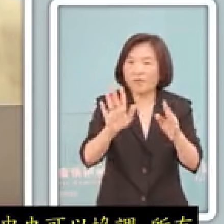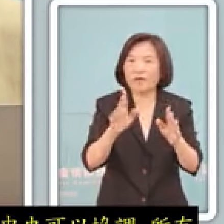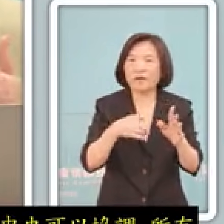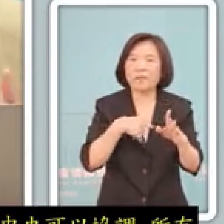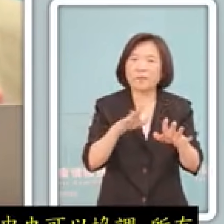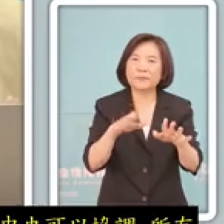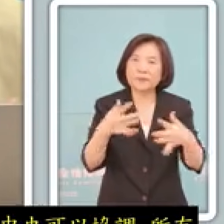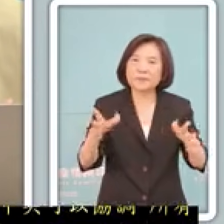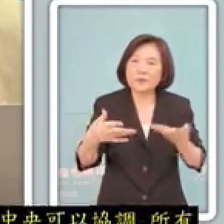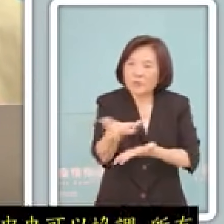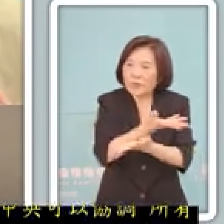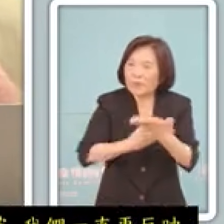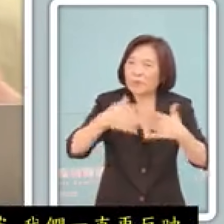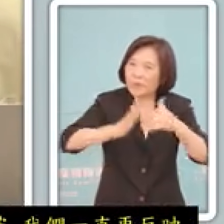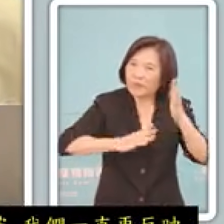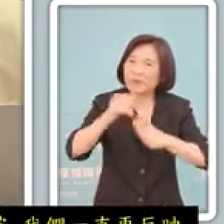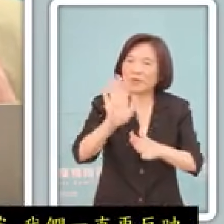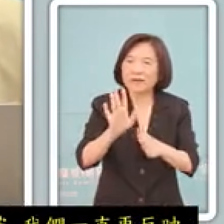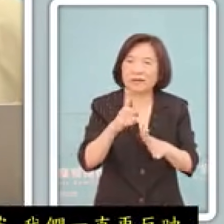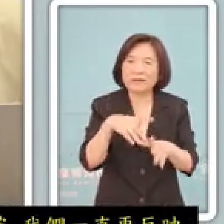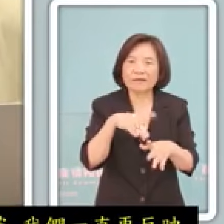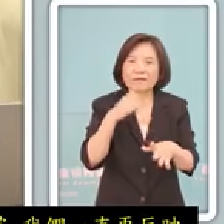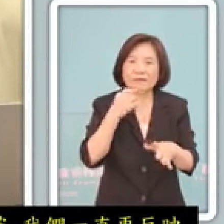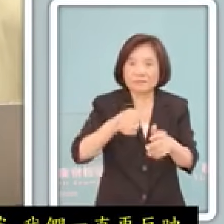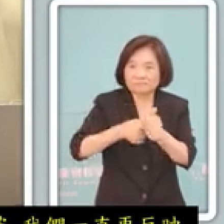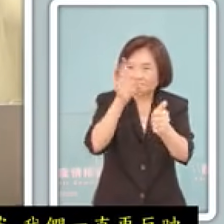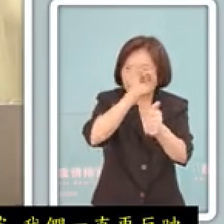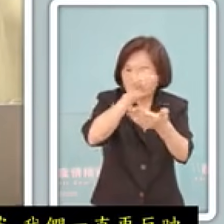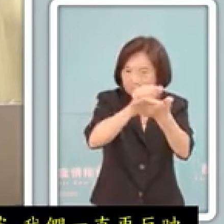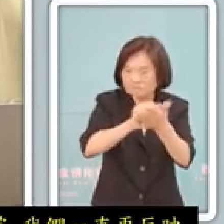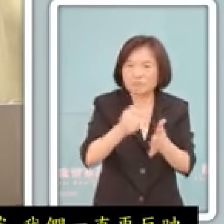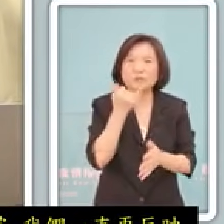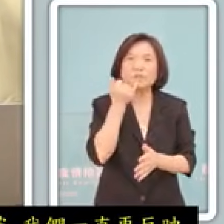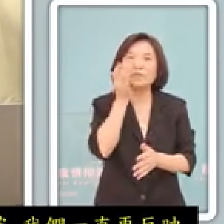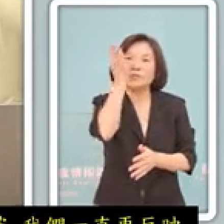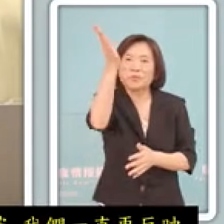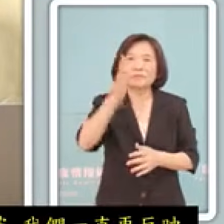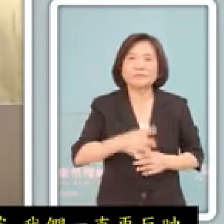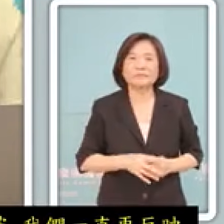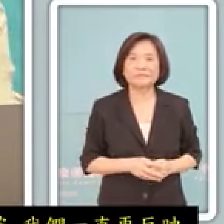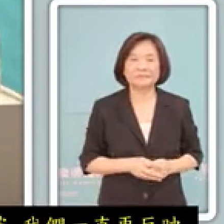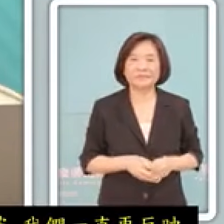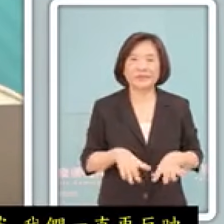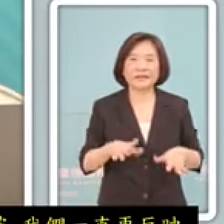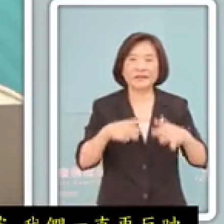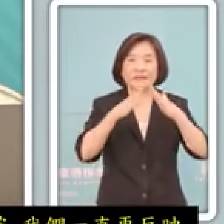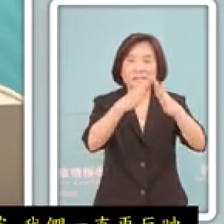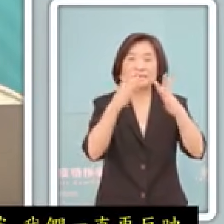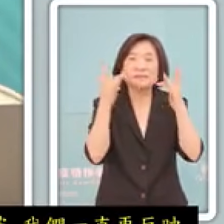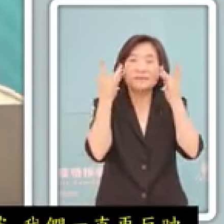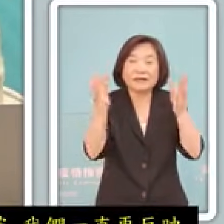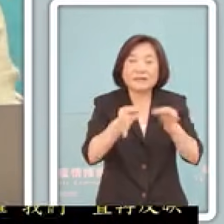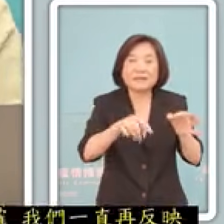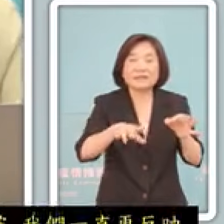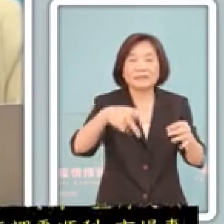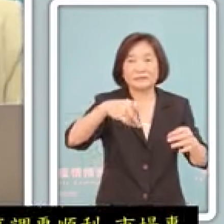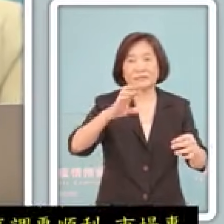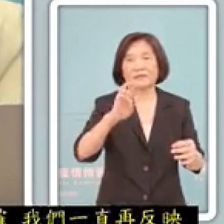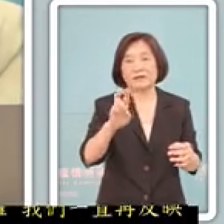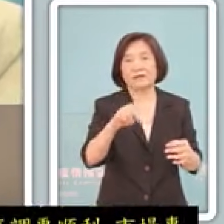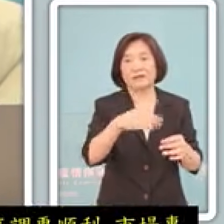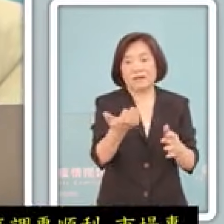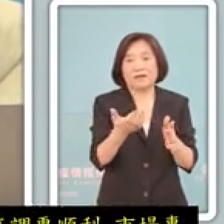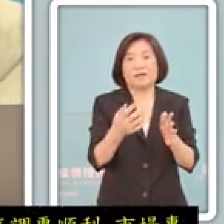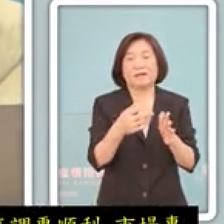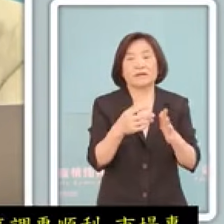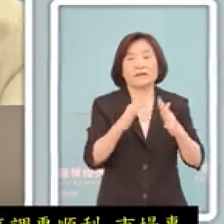透过一些沟通的管道可以让这样子的疫调进行得更顺利。那当然市场专案的大量 PCR 也是刚刚在记者